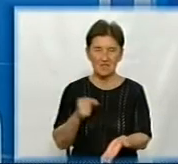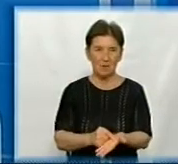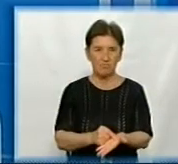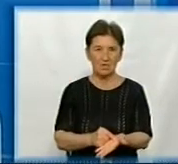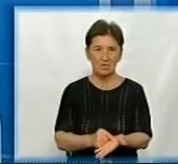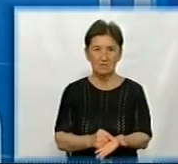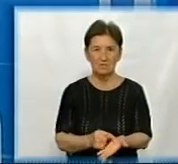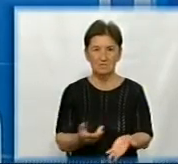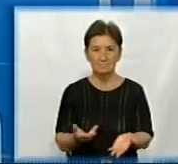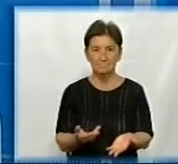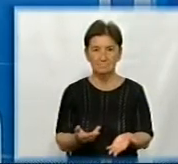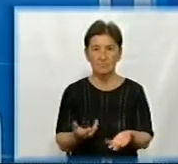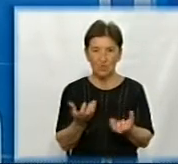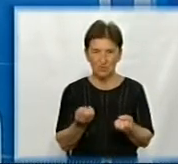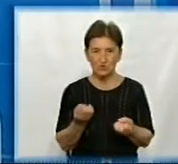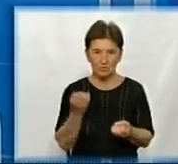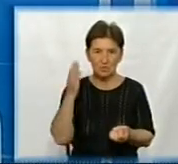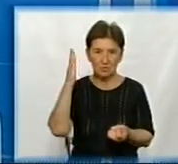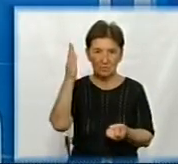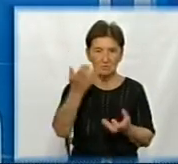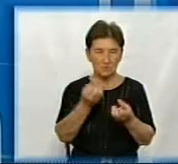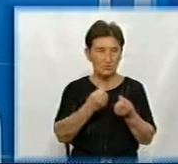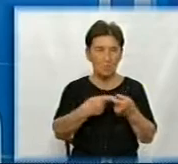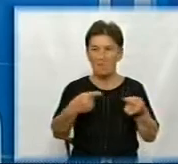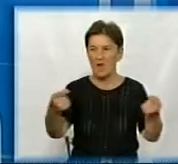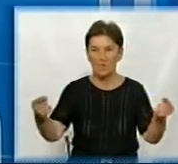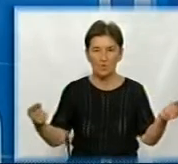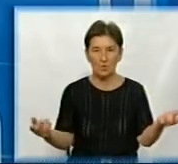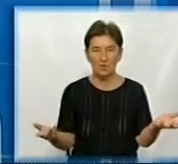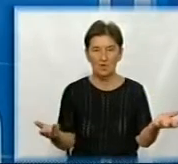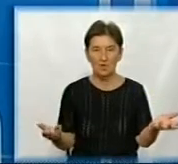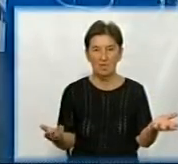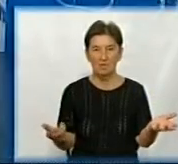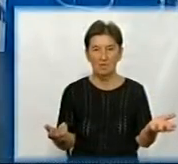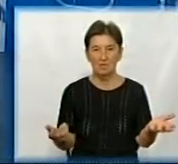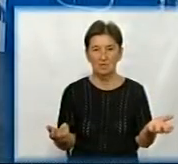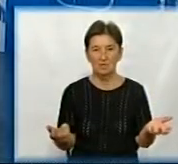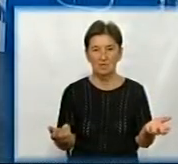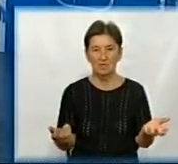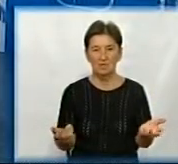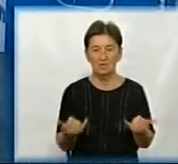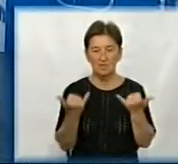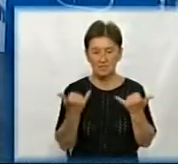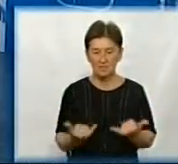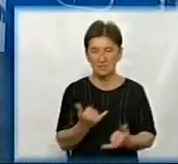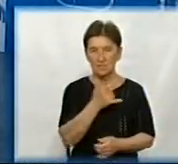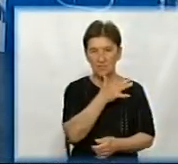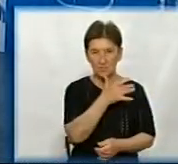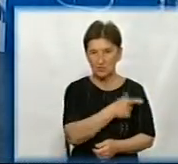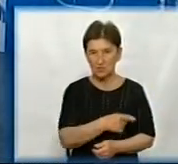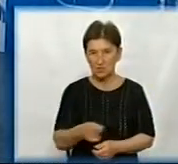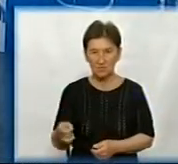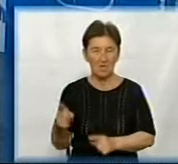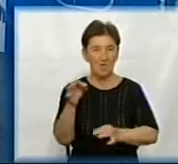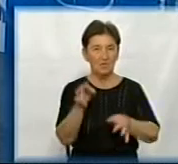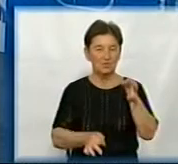юридичною мовою. У нас ще якесь є майно, можливо. Чи ми дізнаємось про нього? Чи ви в суді зараз перебуваєте? Ні, на даний час у нас судові засідання